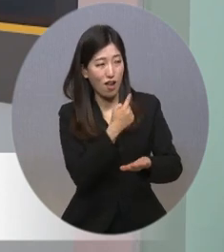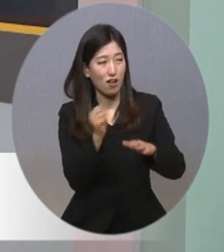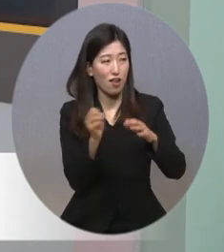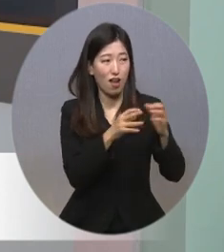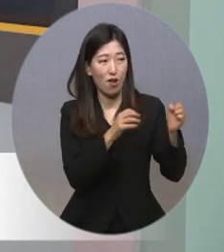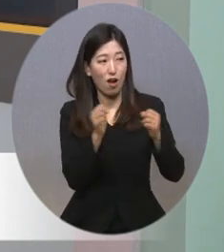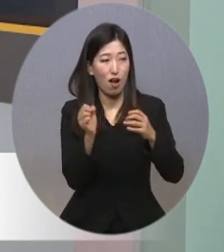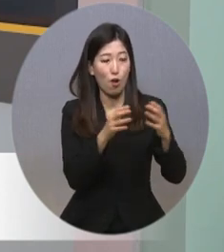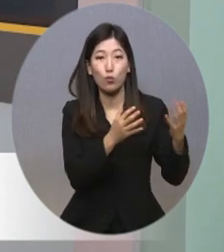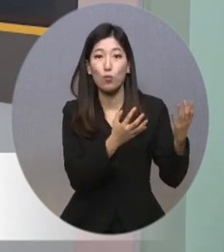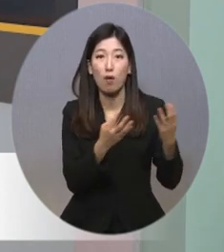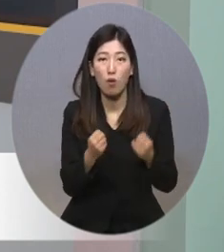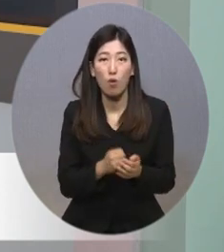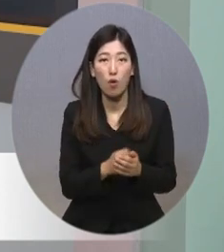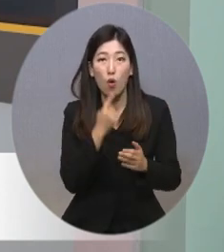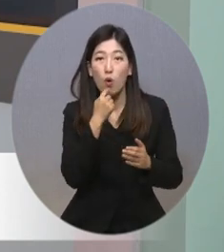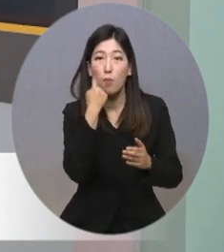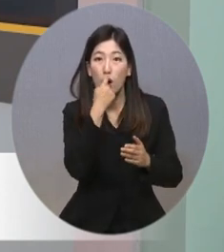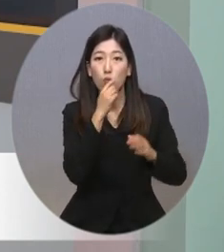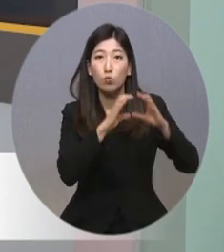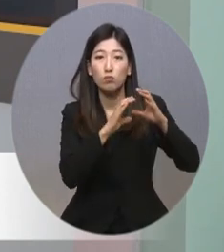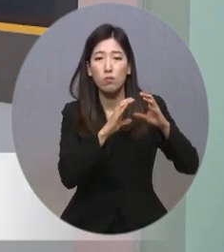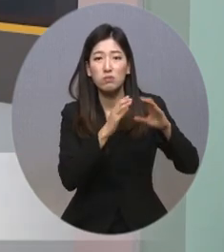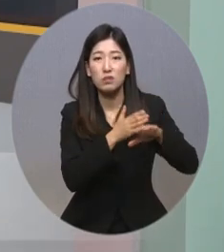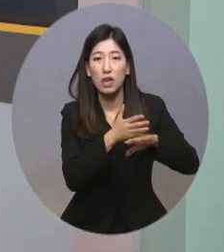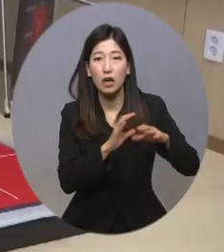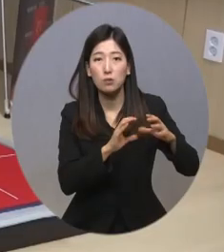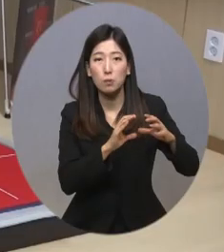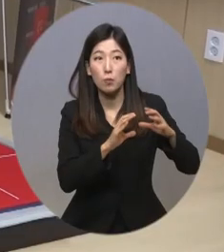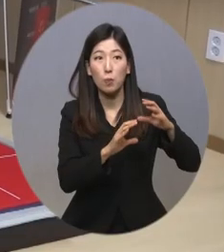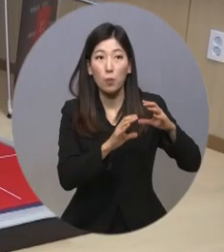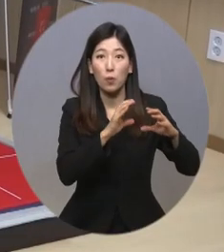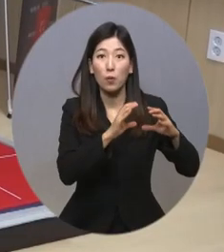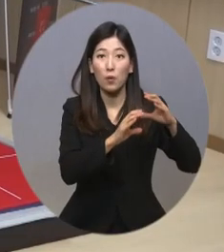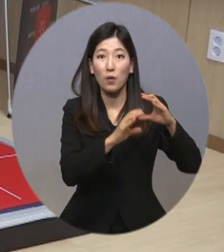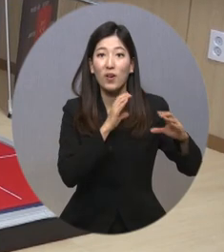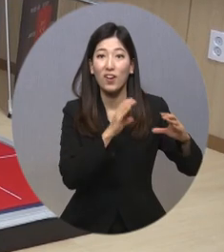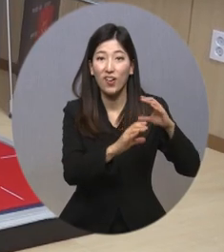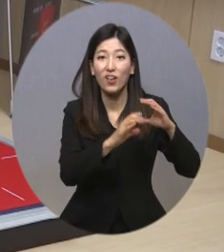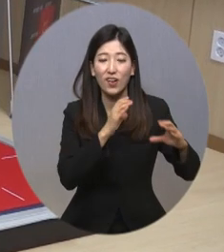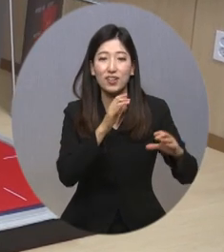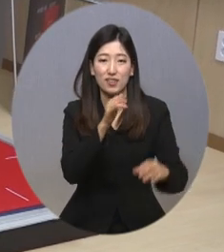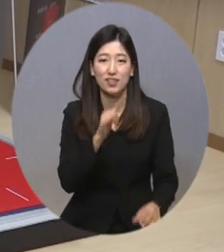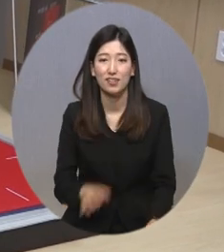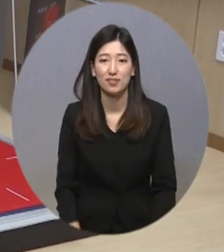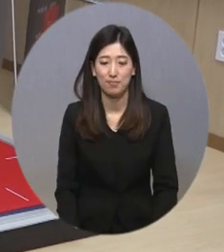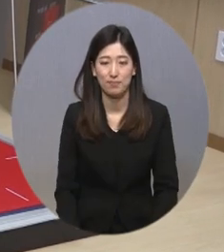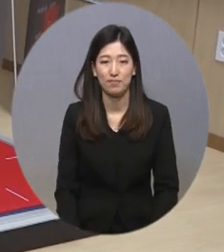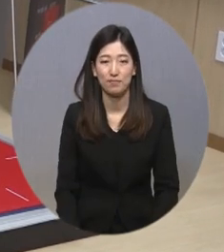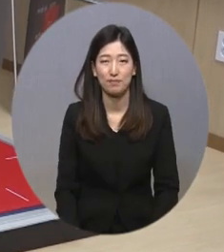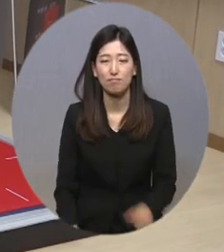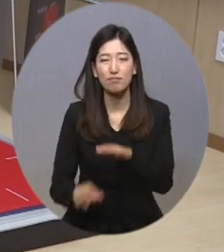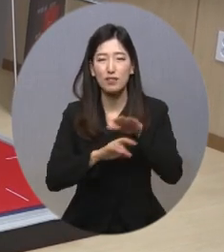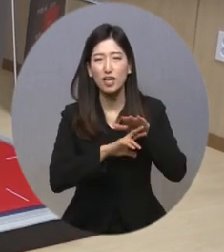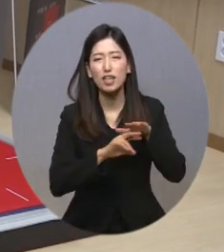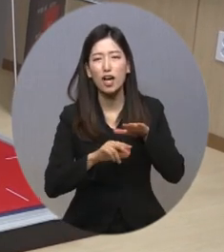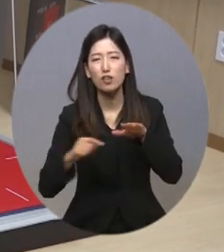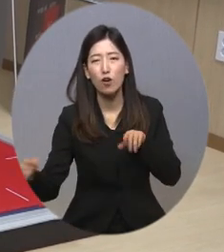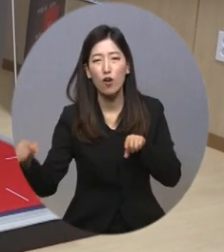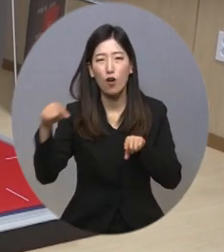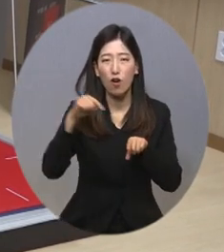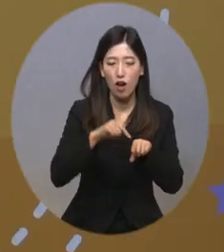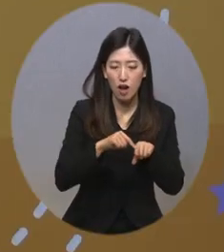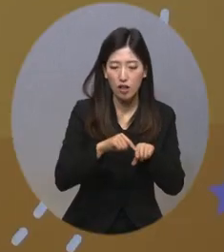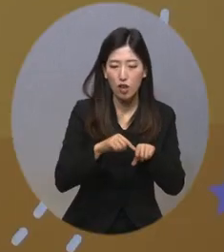늘어났고요. 의사소통 증진에도 많은 도움을 주고 있습니다. 센터 이용자들은 전철을 타고 지역 사회를